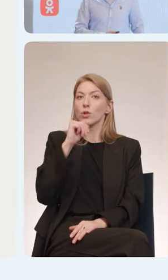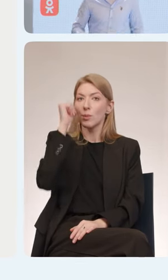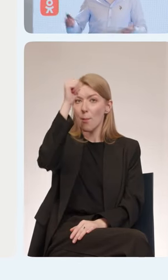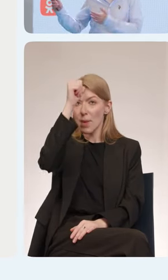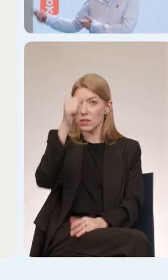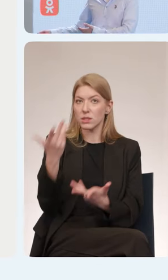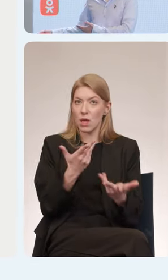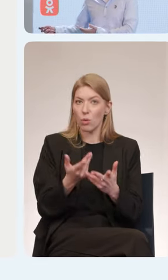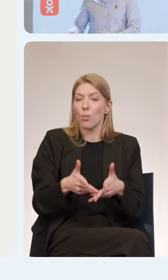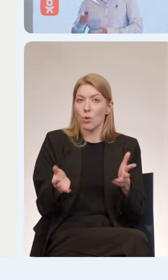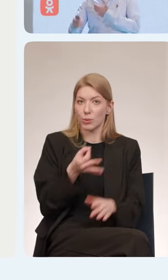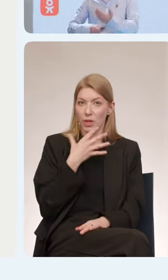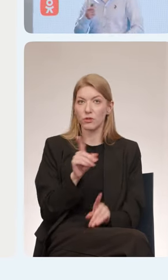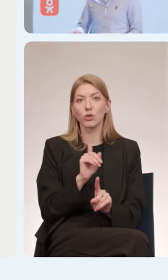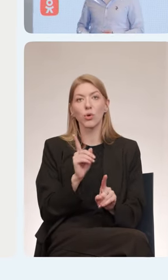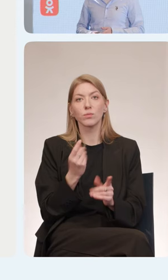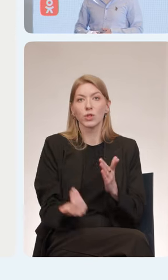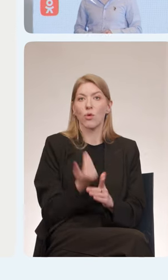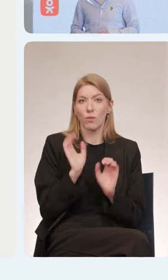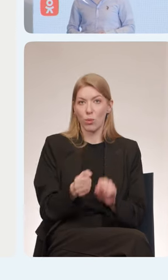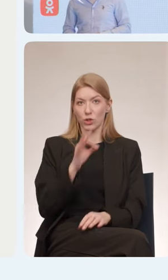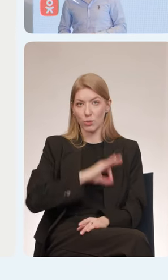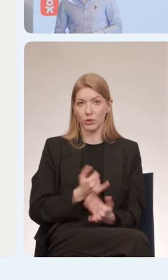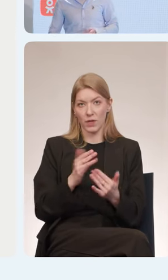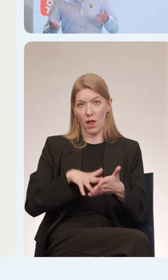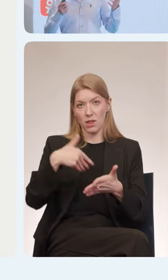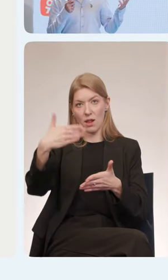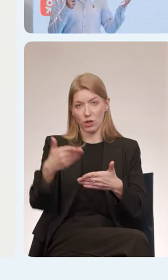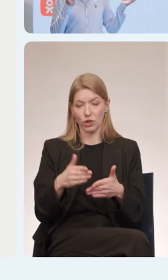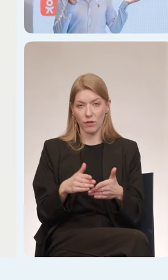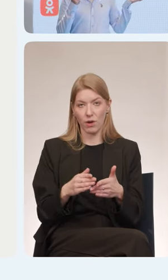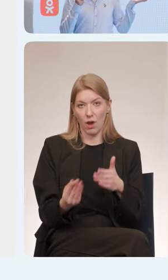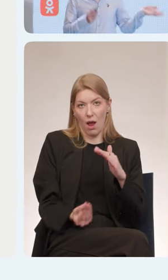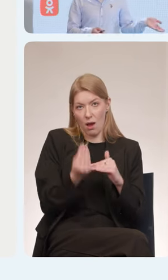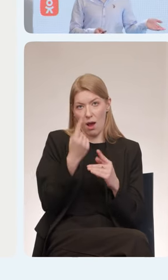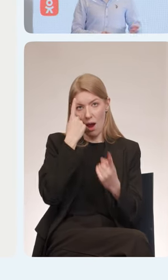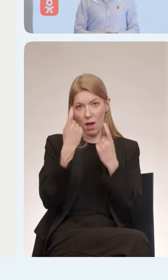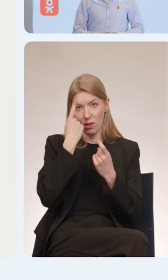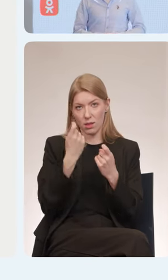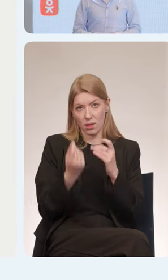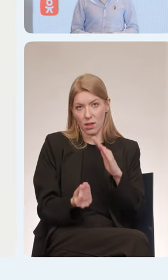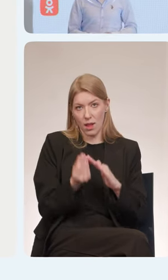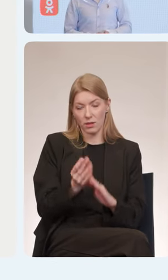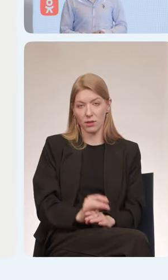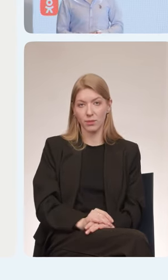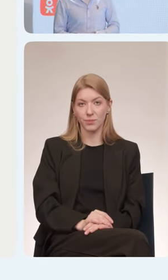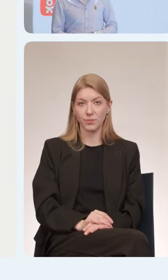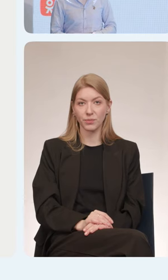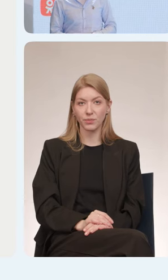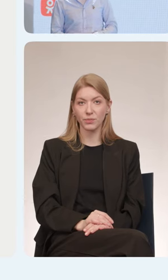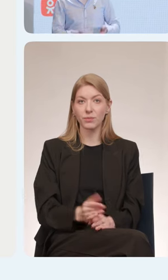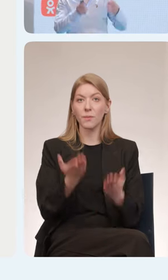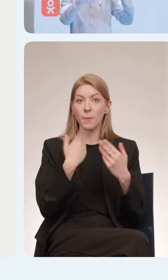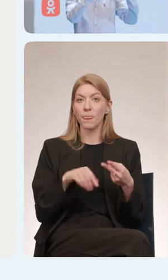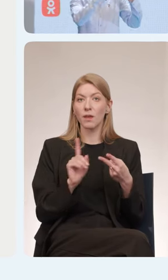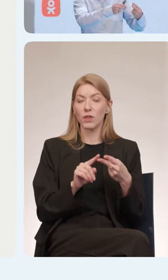этом месяце, и что можно переиспользовать для дальнейшего контента. Но, безусловно, вторая часть — это целевые действия,